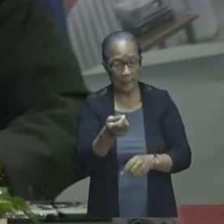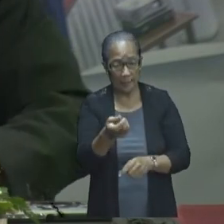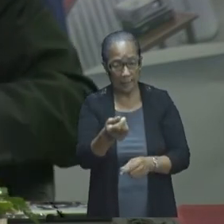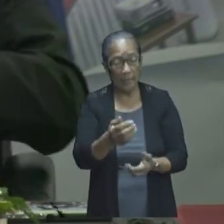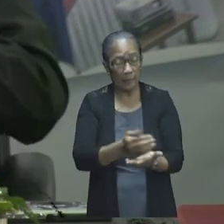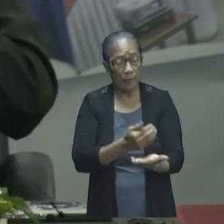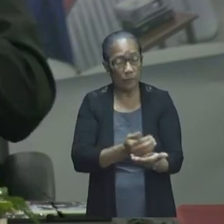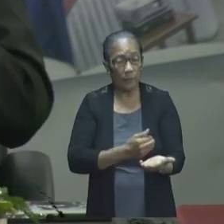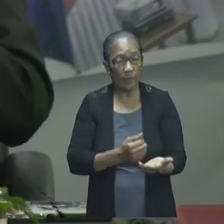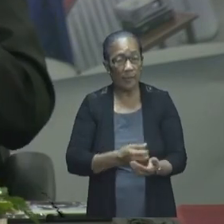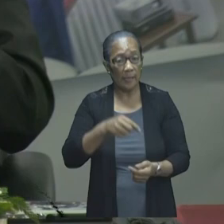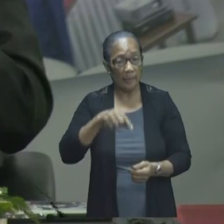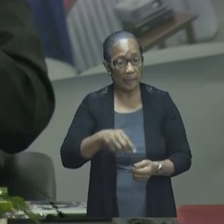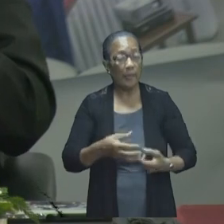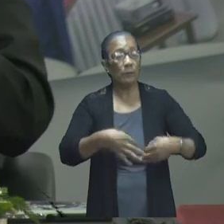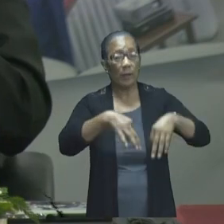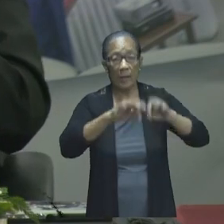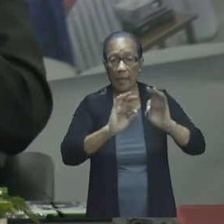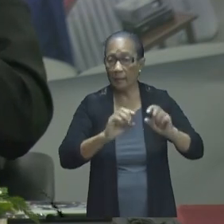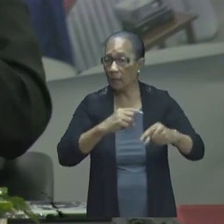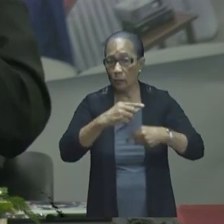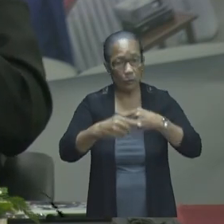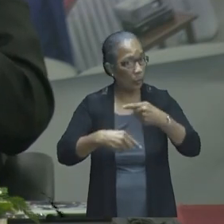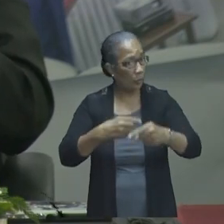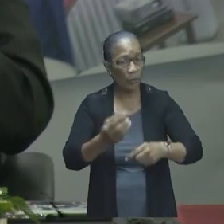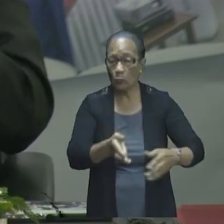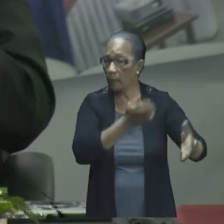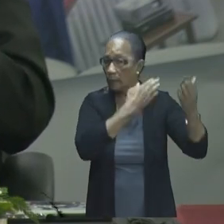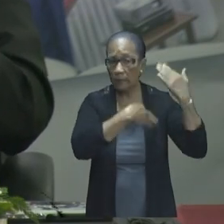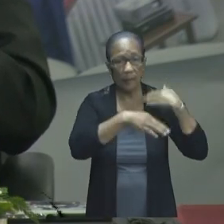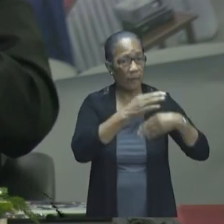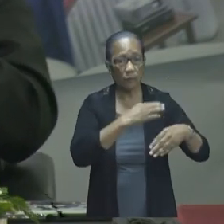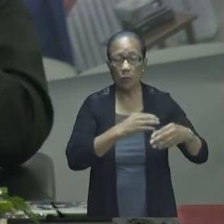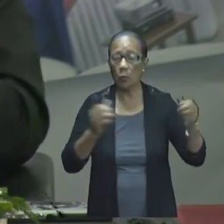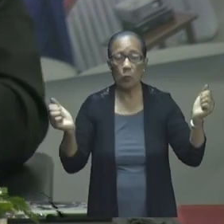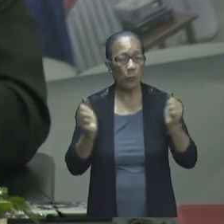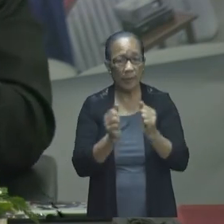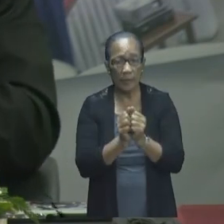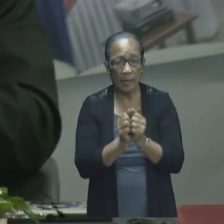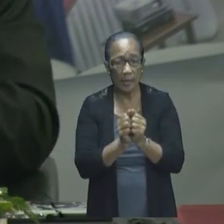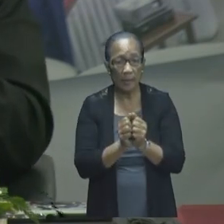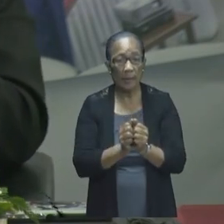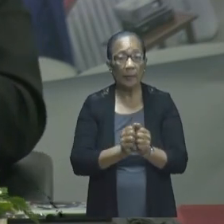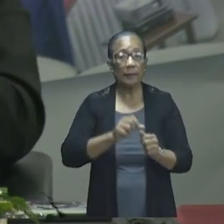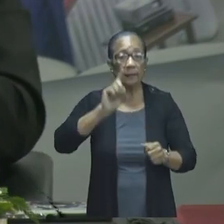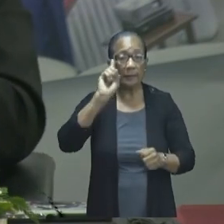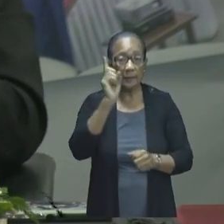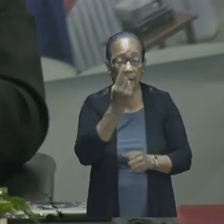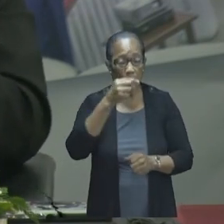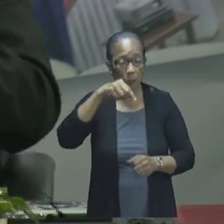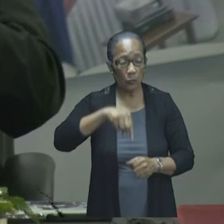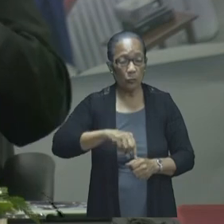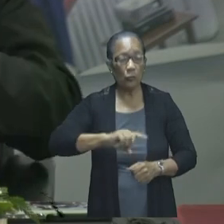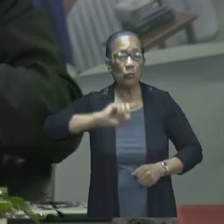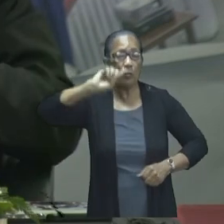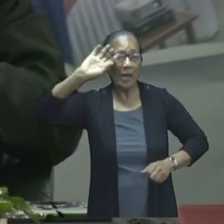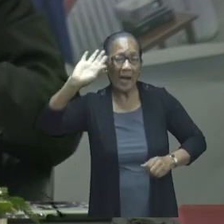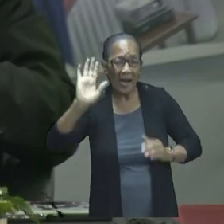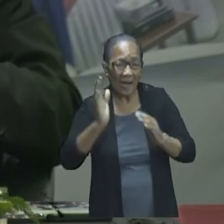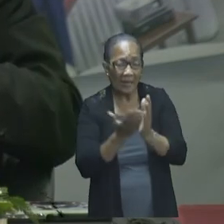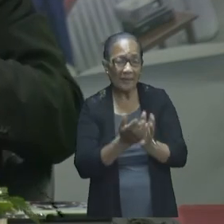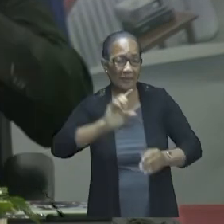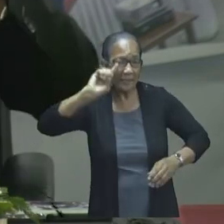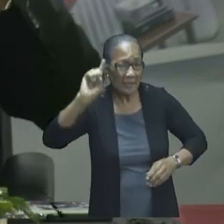regen dit beleid is niet ontwikkeld afgelopen jaren en dit moet er met een inhaalslag gaan ontwikkelen wat in feite